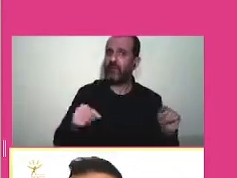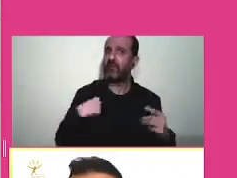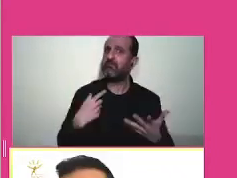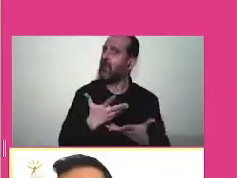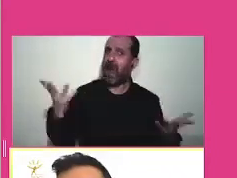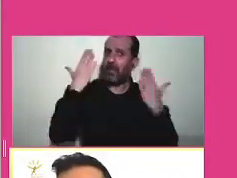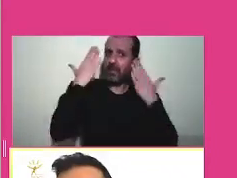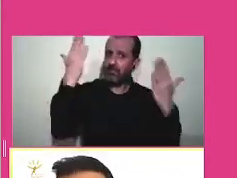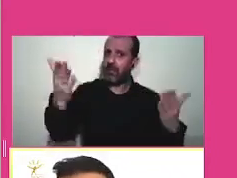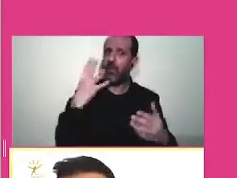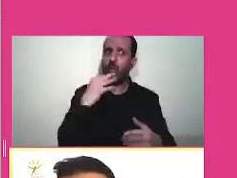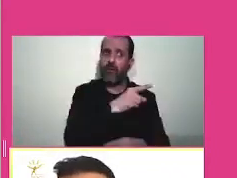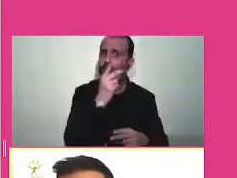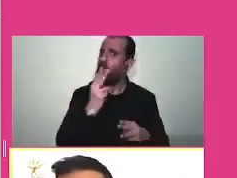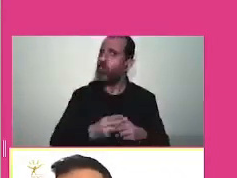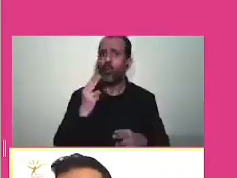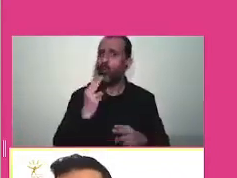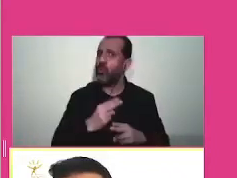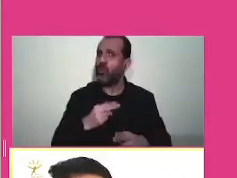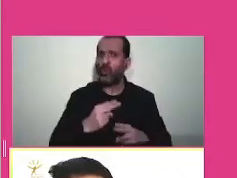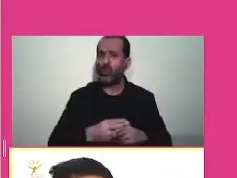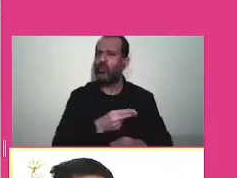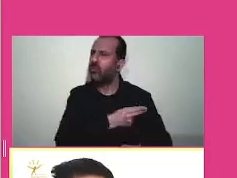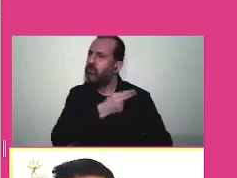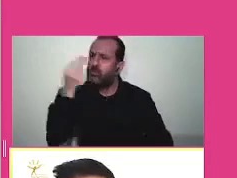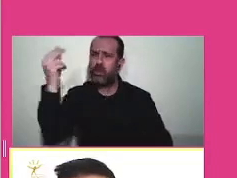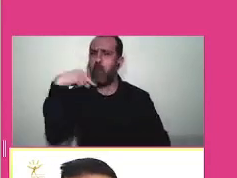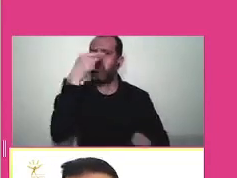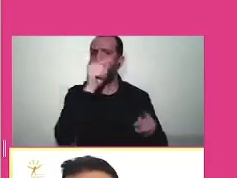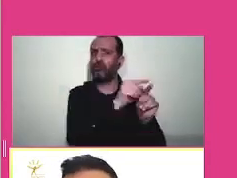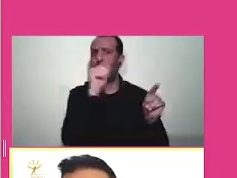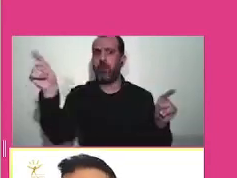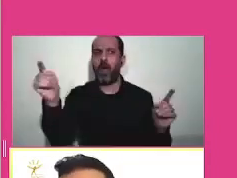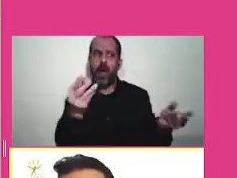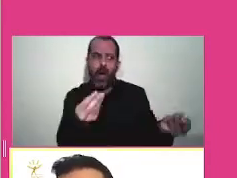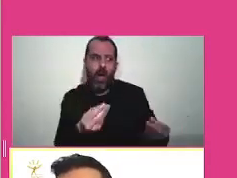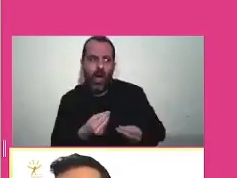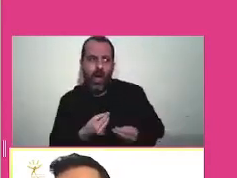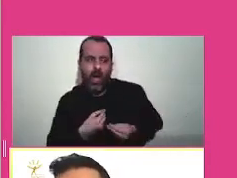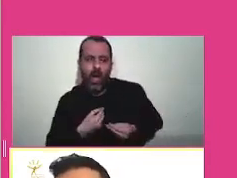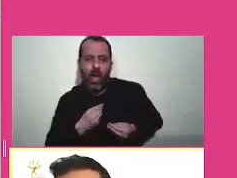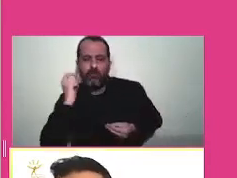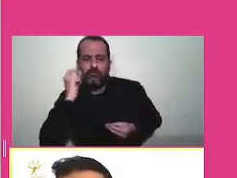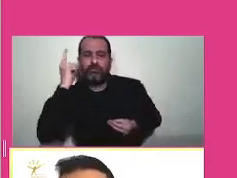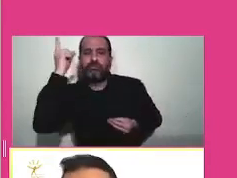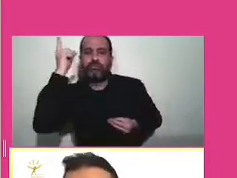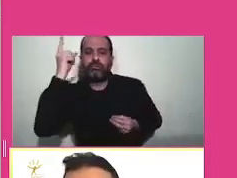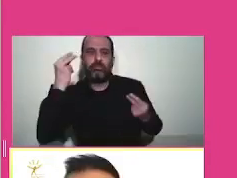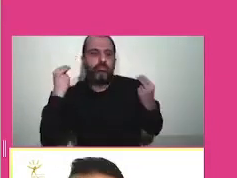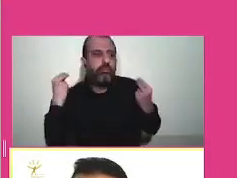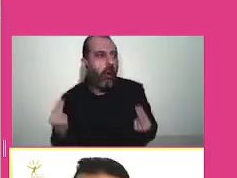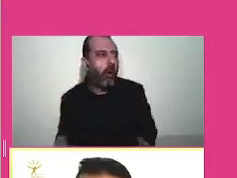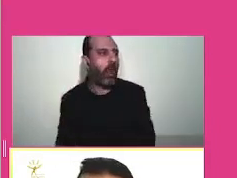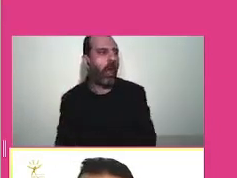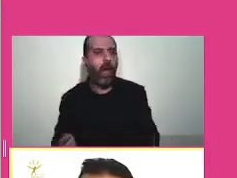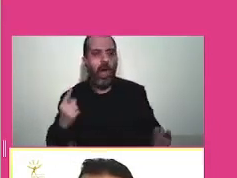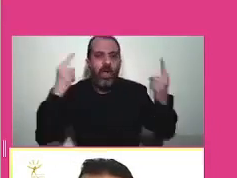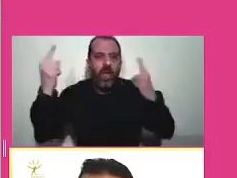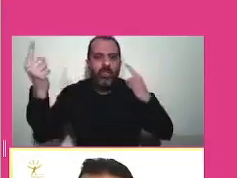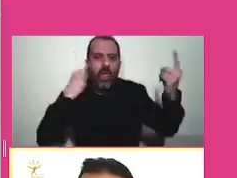έμαθα πράγματα που δεν ήξερα και ήταν μια έμπνευση, νομίζω, καθ' όλη τη διάρκεια του προγράμματος να τους γνωρίσουμε